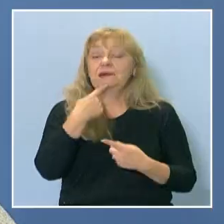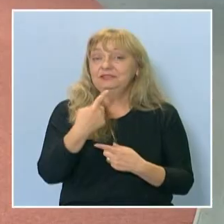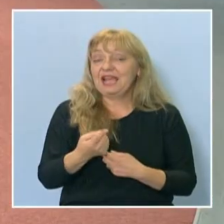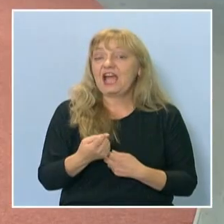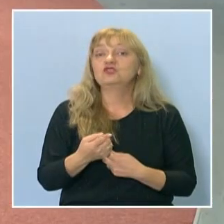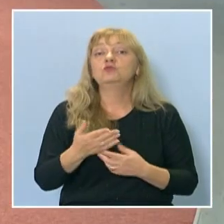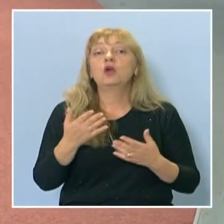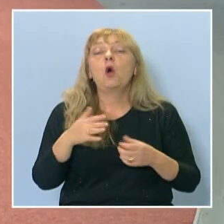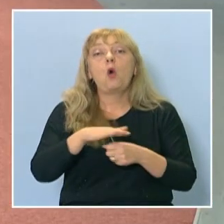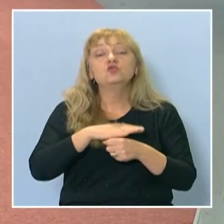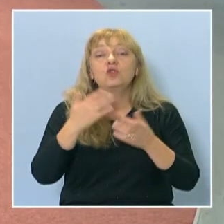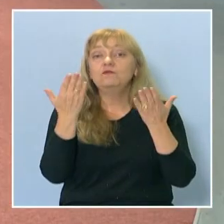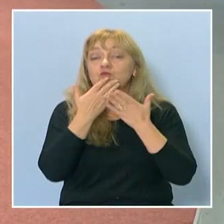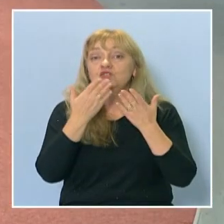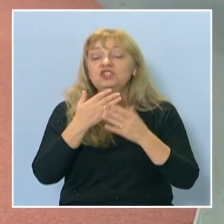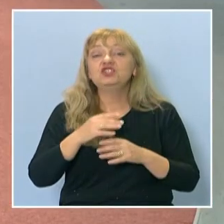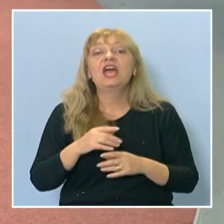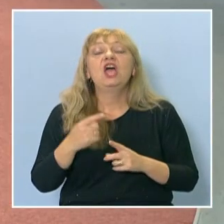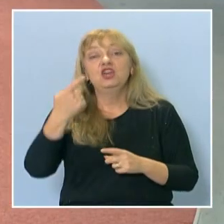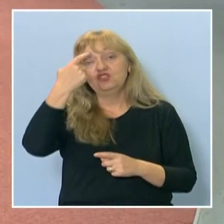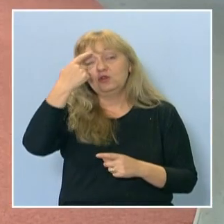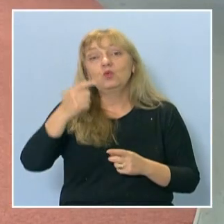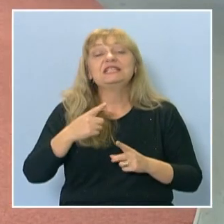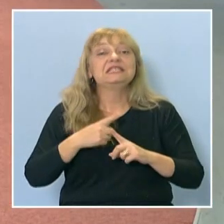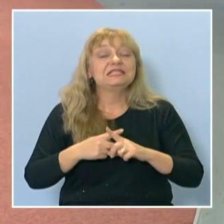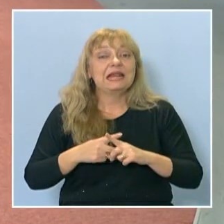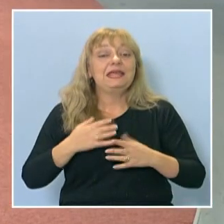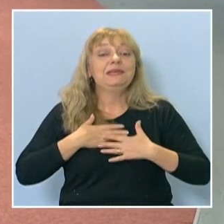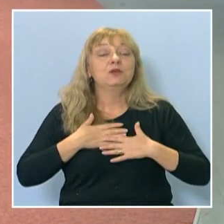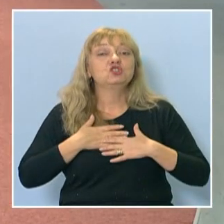Черноризец Храбър има и свой собствен химн. Благодаря ви за това участие.